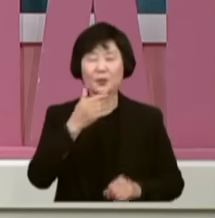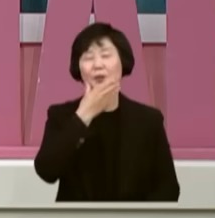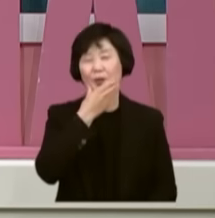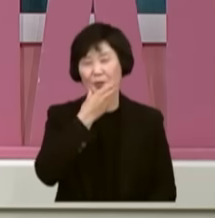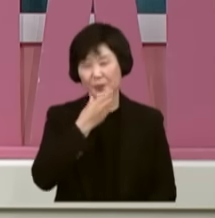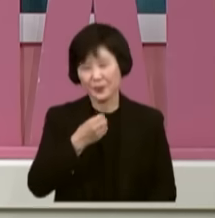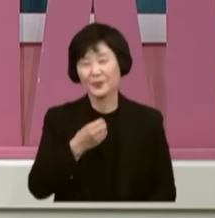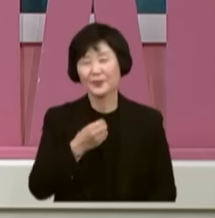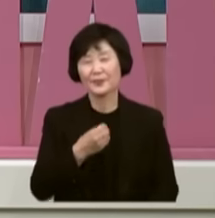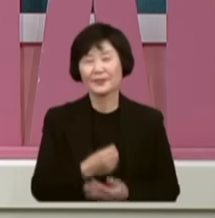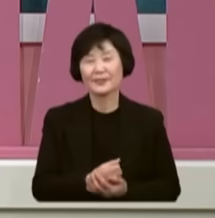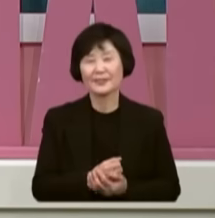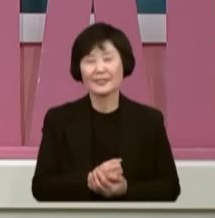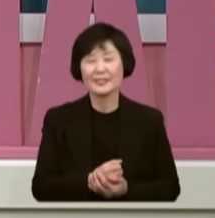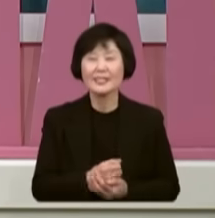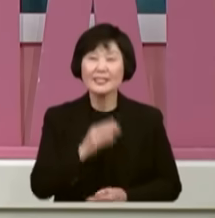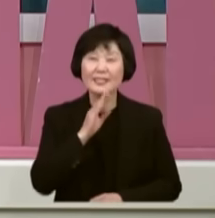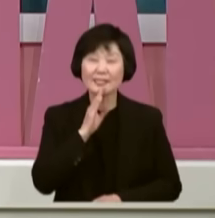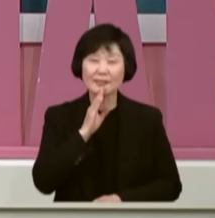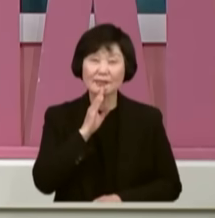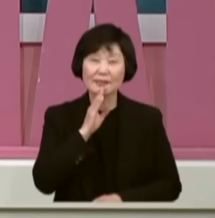행복을 느낄 수 있고 정말